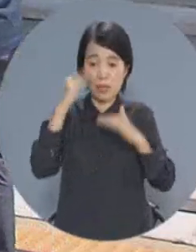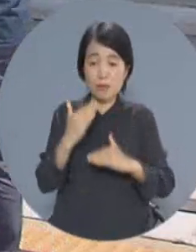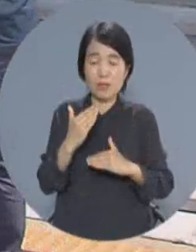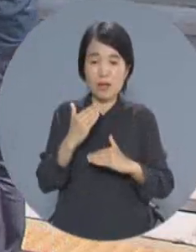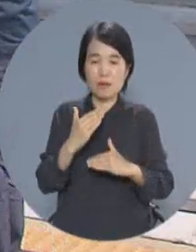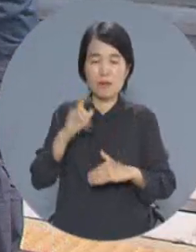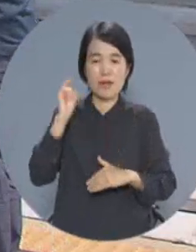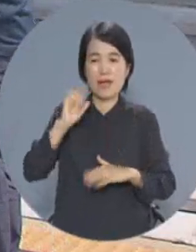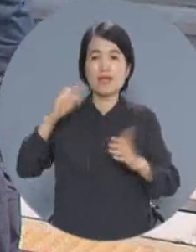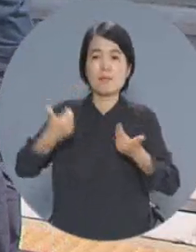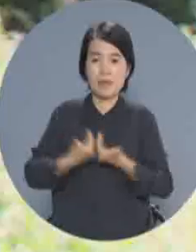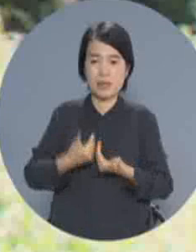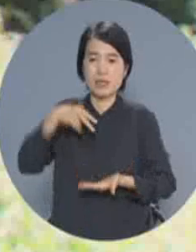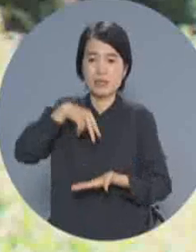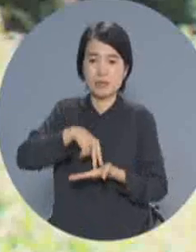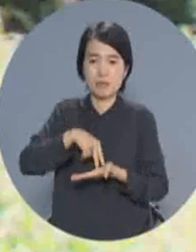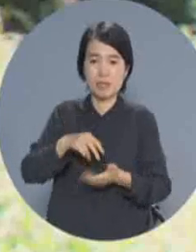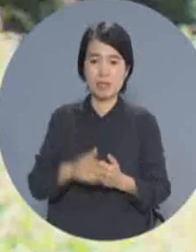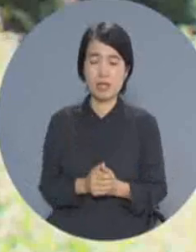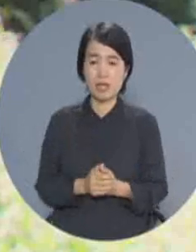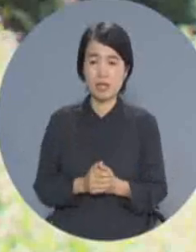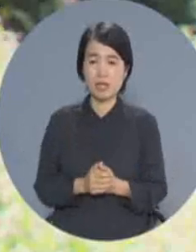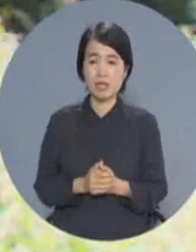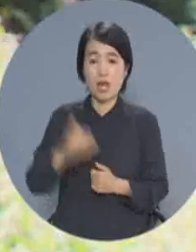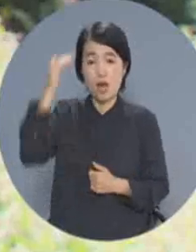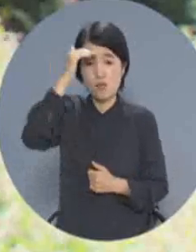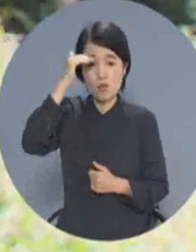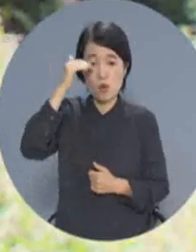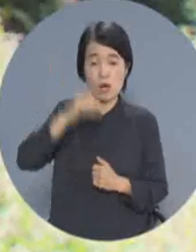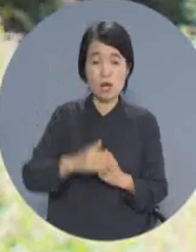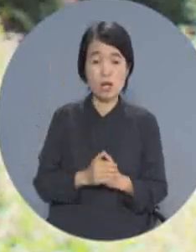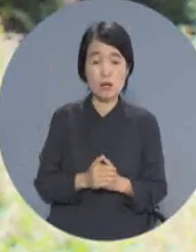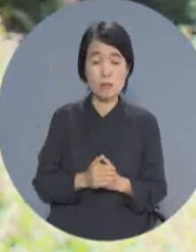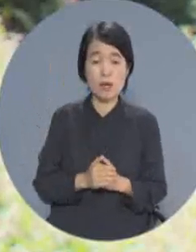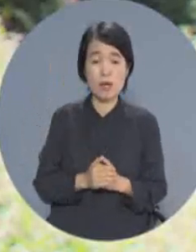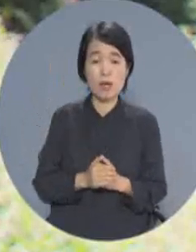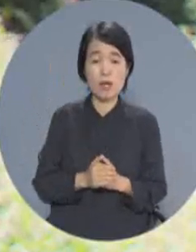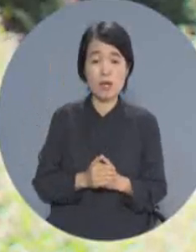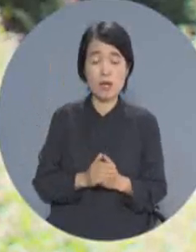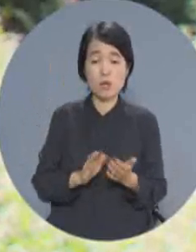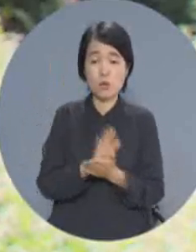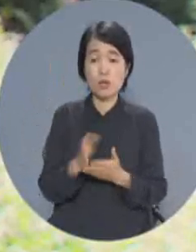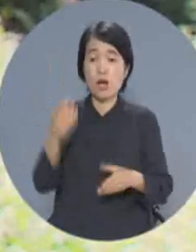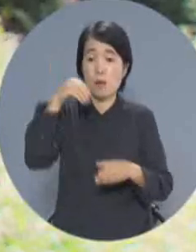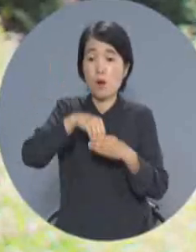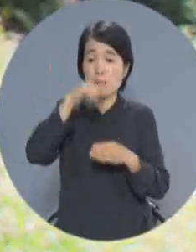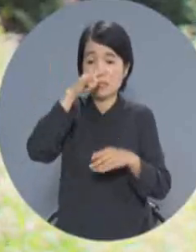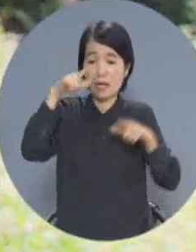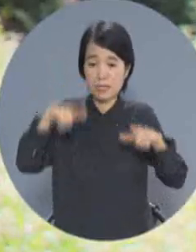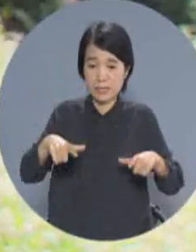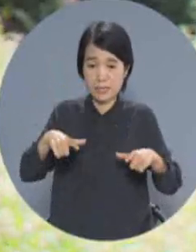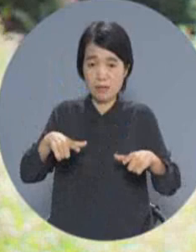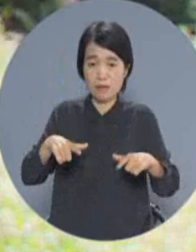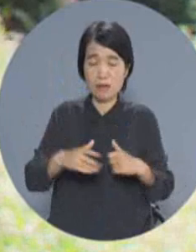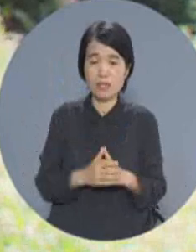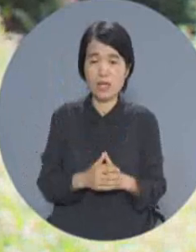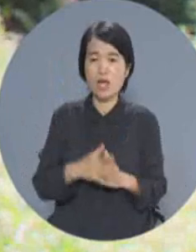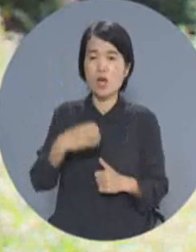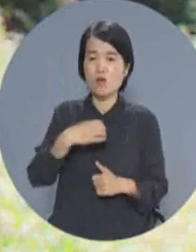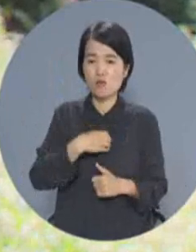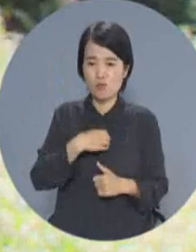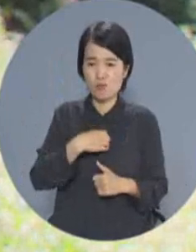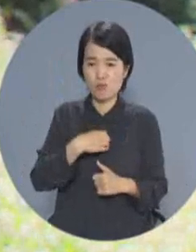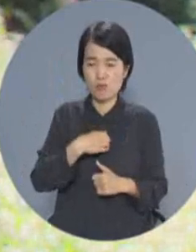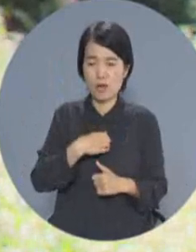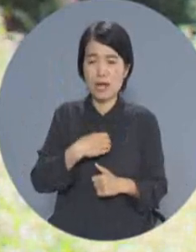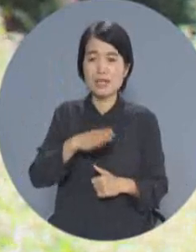것이라며 강하게 반발했습니다. 곤돌라와 대관람차가 포함 있어서 지역의 지적과 우려가